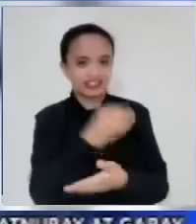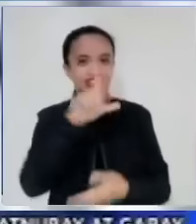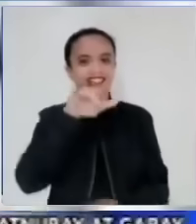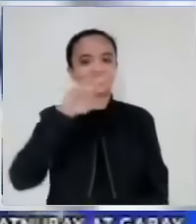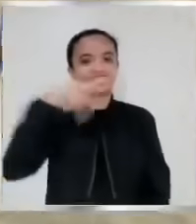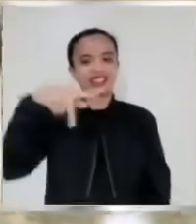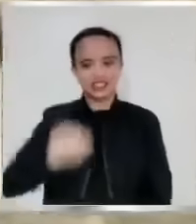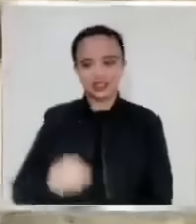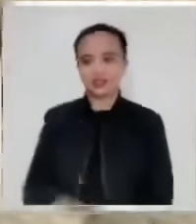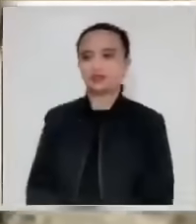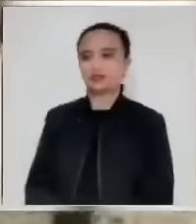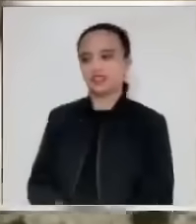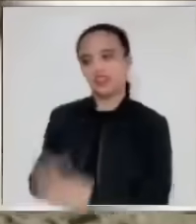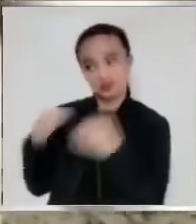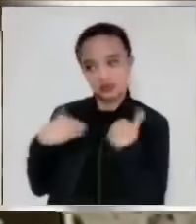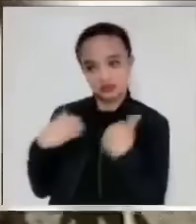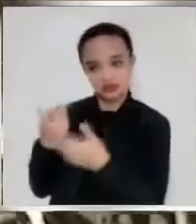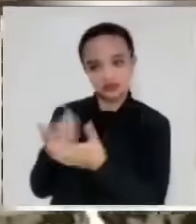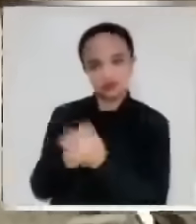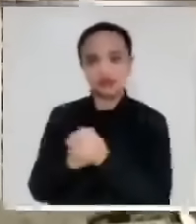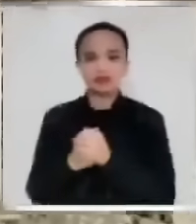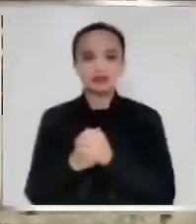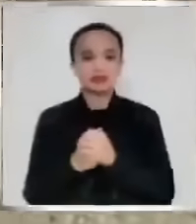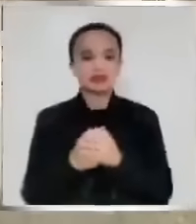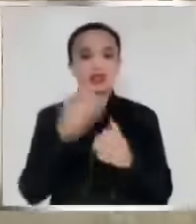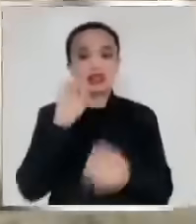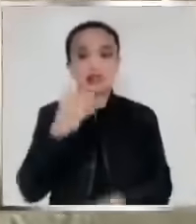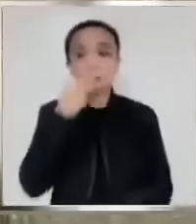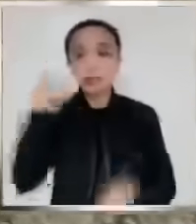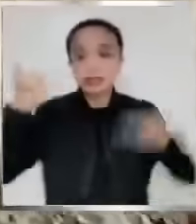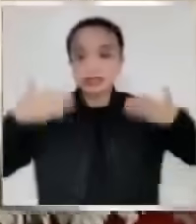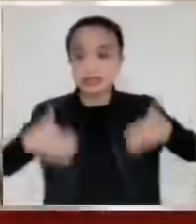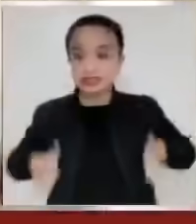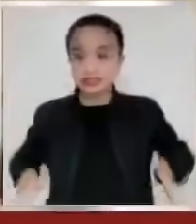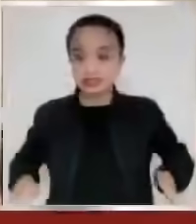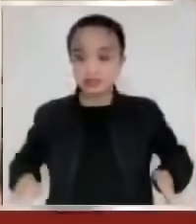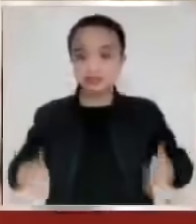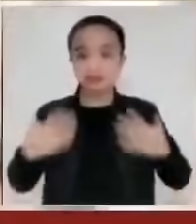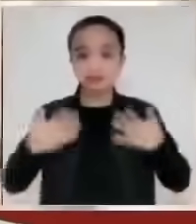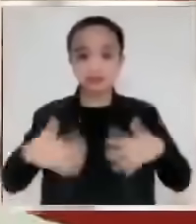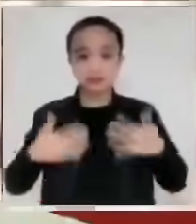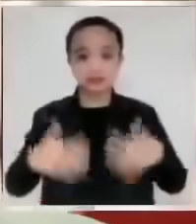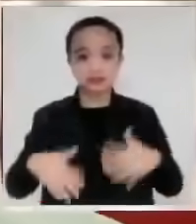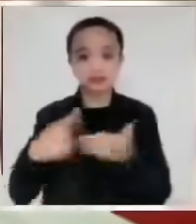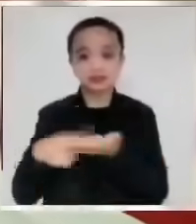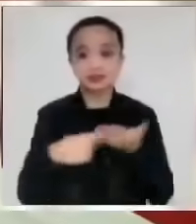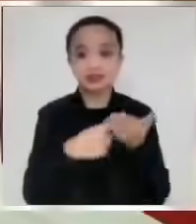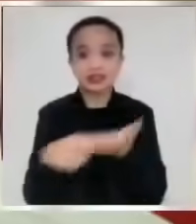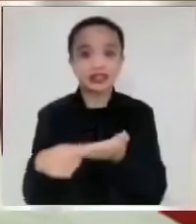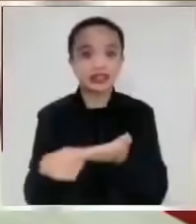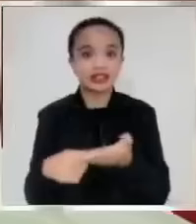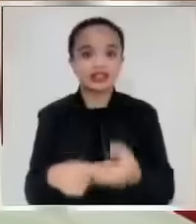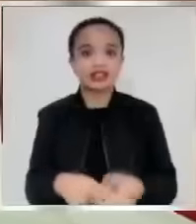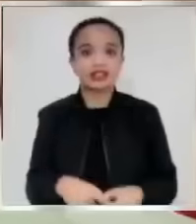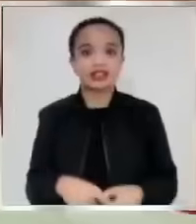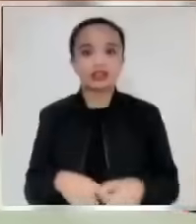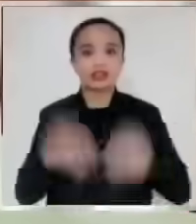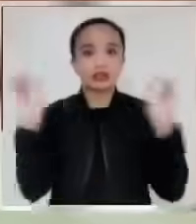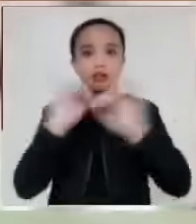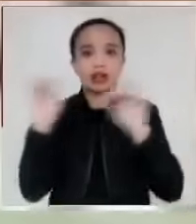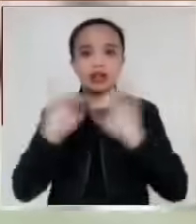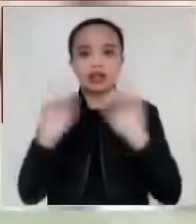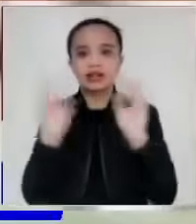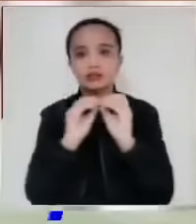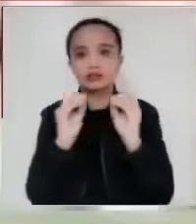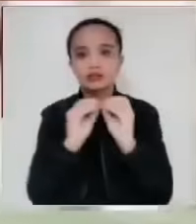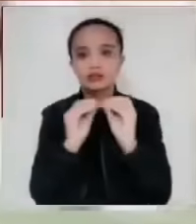ka doon, yeah. Ha? Kung best dressed at pagandahan naman ang usapan, wala na yatang mas hahaba pa sa